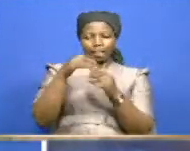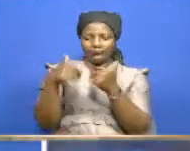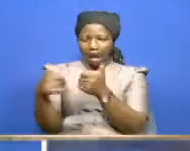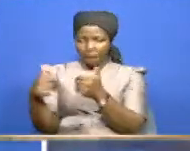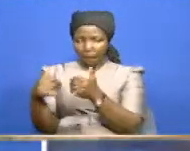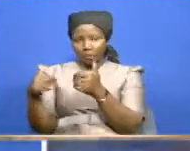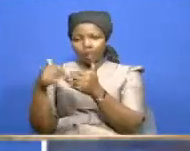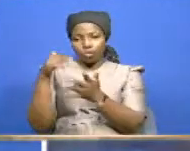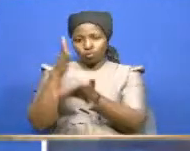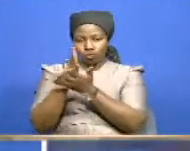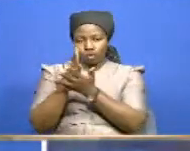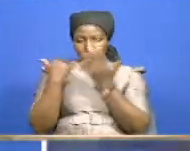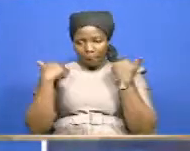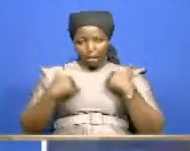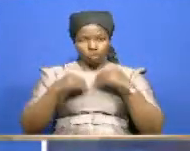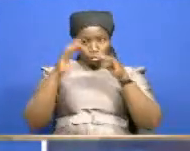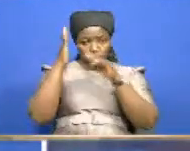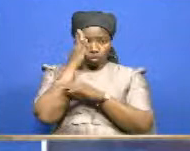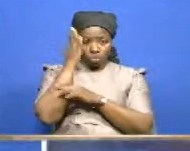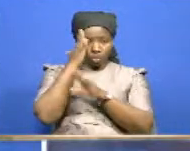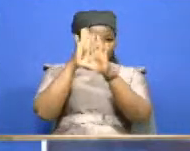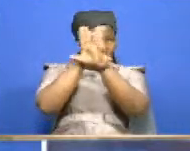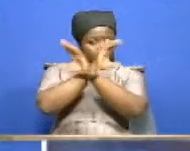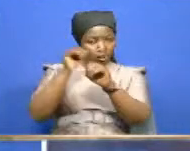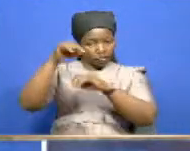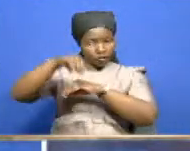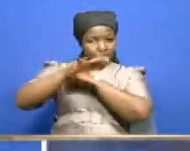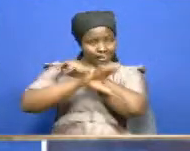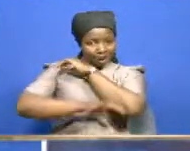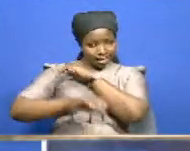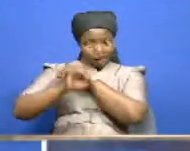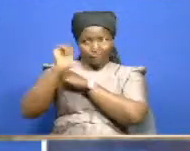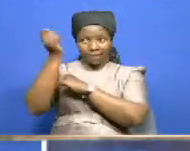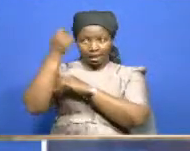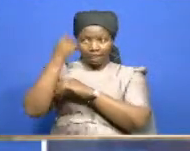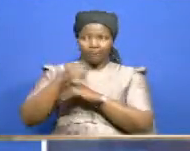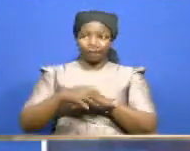Na mimi najua rais wa Jamhuri ya Kenya kwa kitu kimoja.